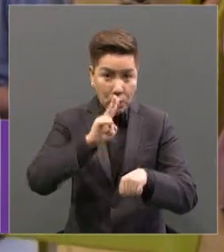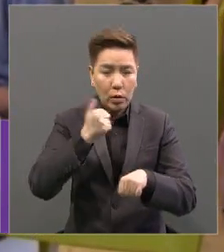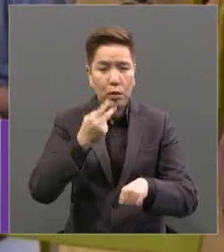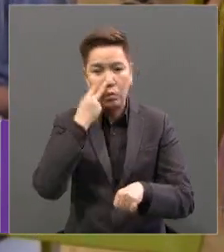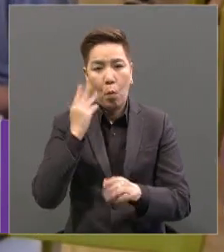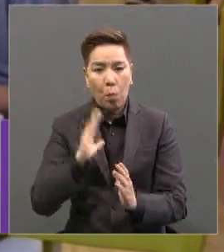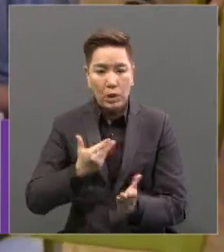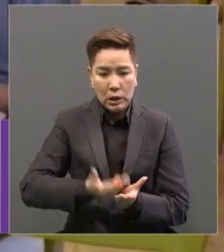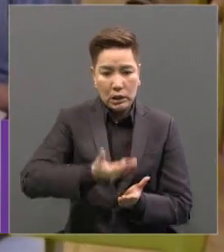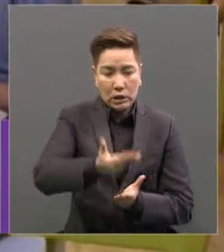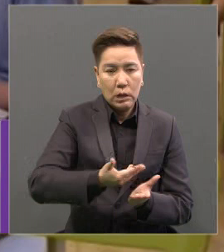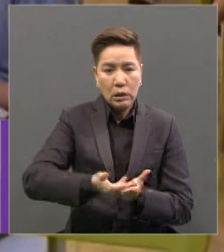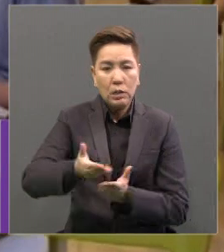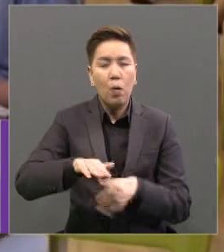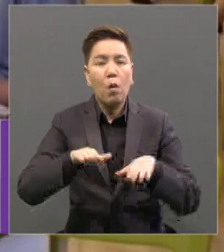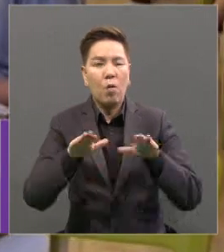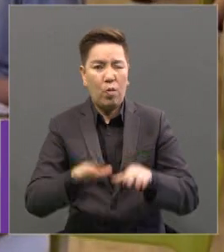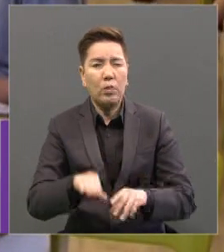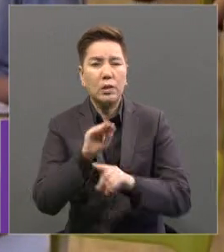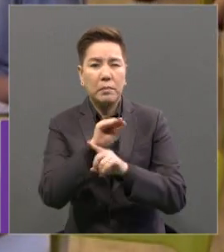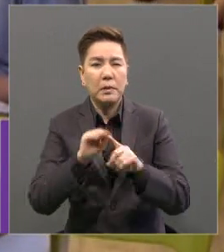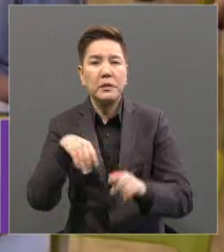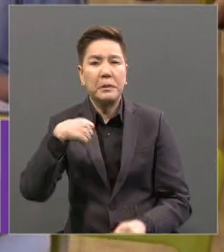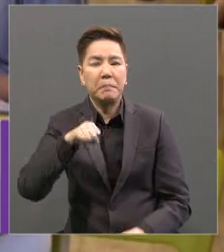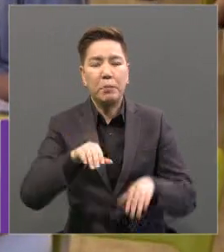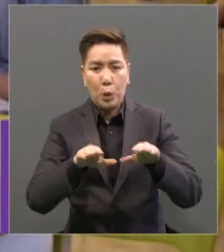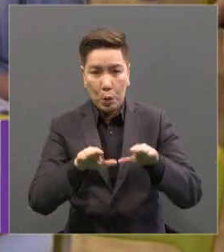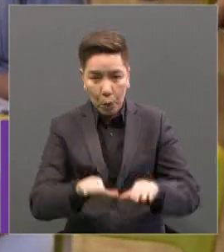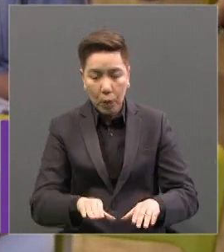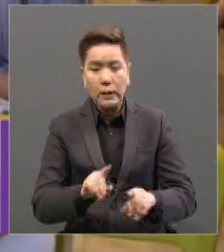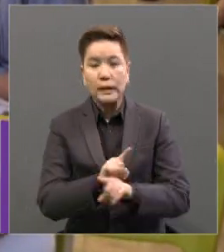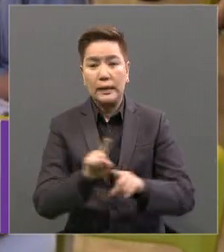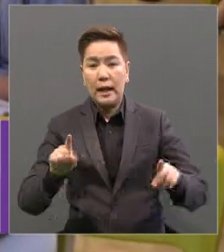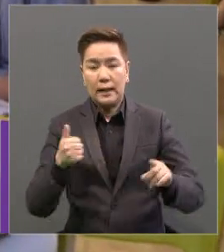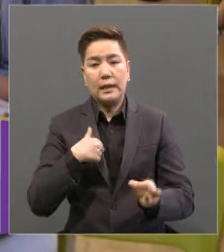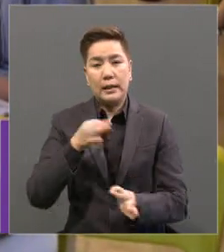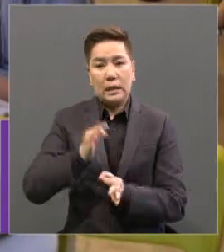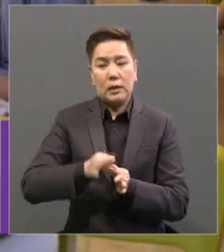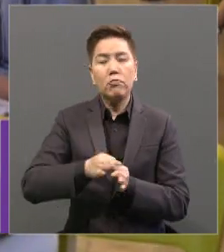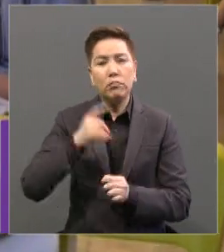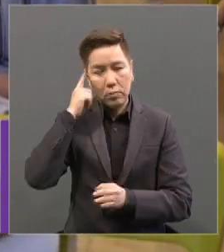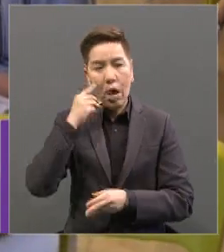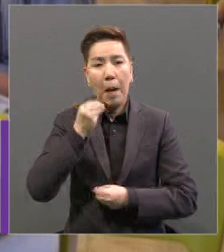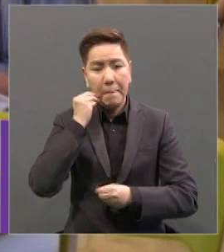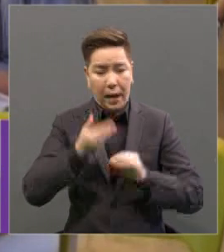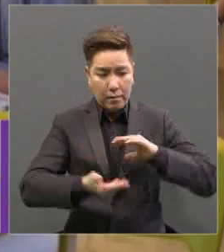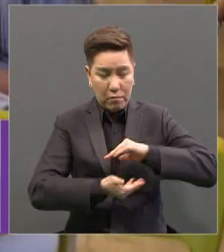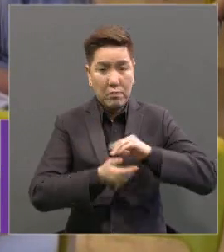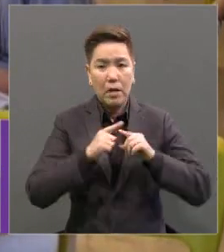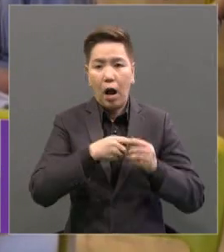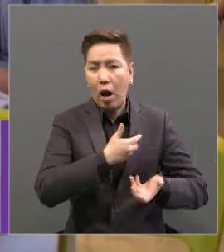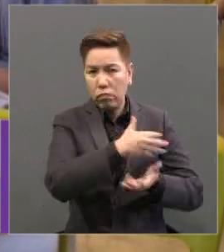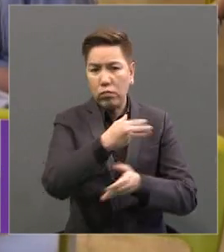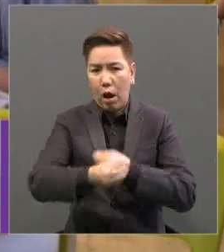แนวโน้มกำลังซื้อปรับตัวลดลงประมาณ 10%จากปี 65แต่ว่าในส่วนของธนาคารเองยังสามารถขายบ้านมือสองได้